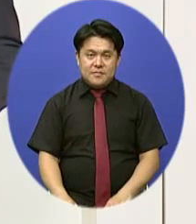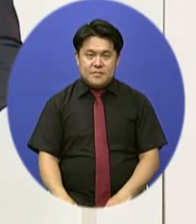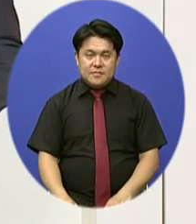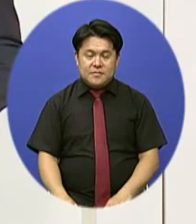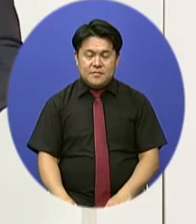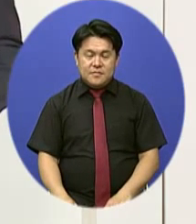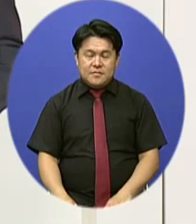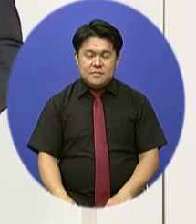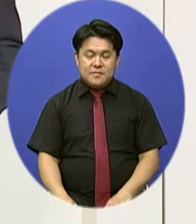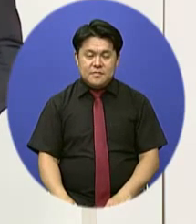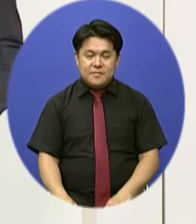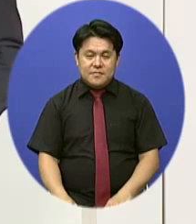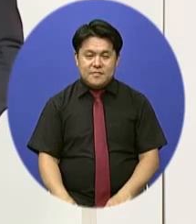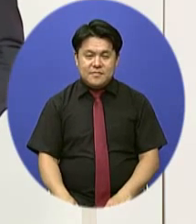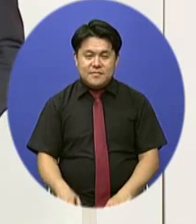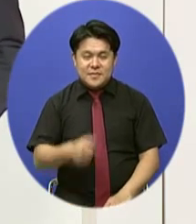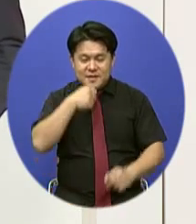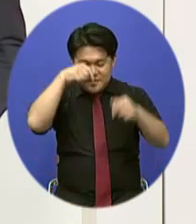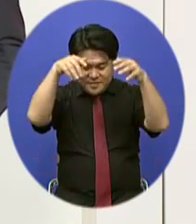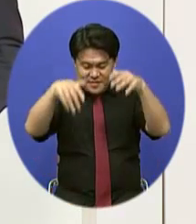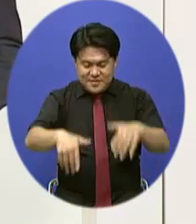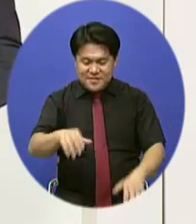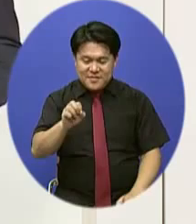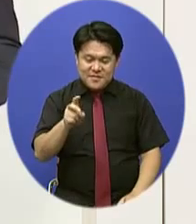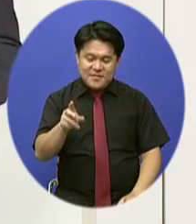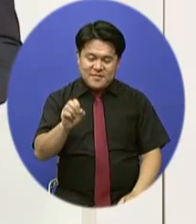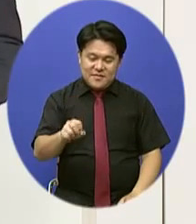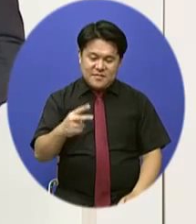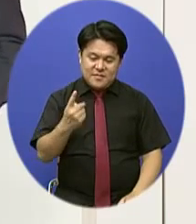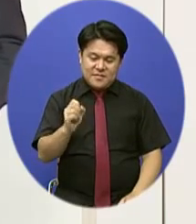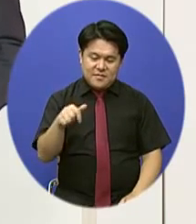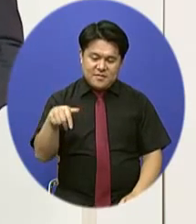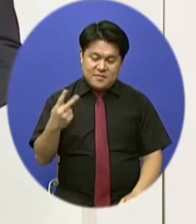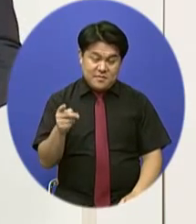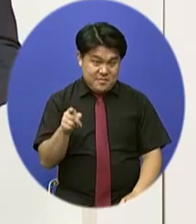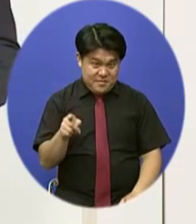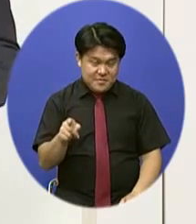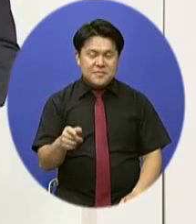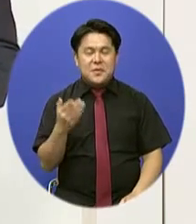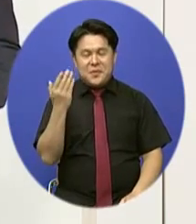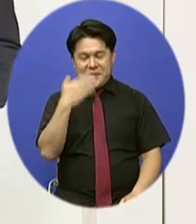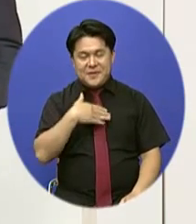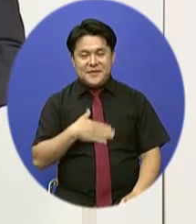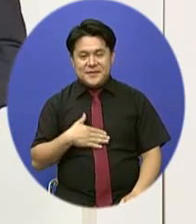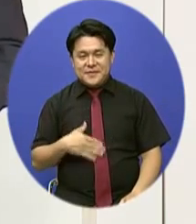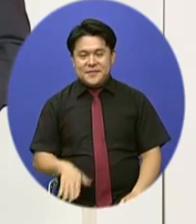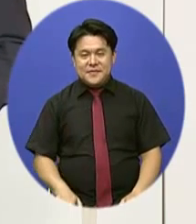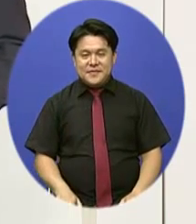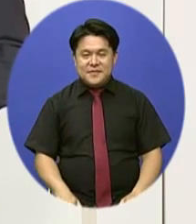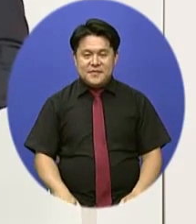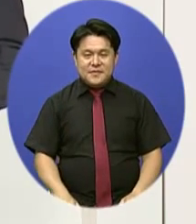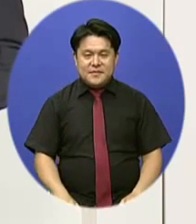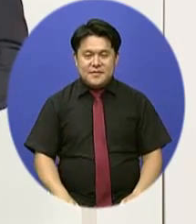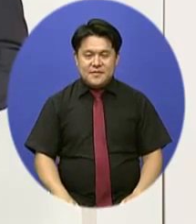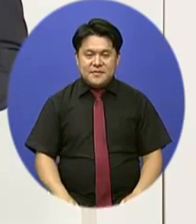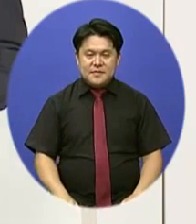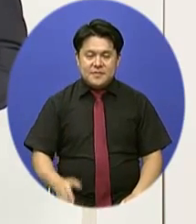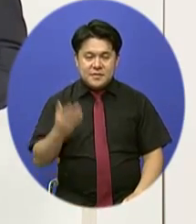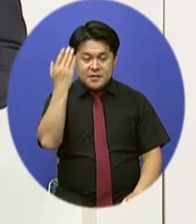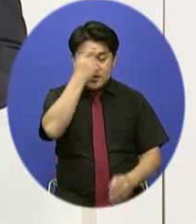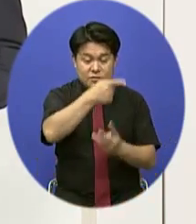아, 비 내리는 영동교. 아, 주현미 씨 노래. 비 내리는 영동교에